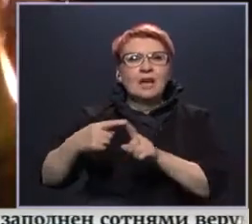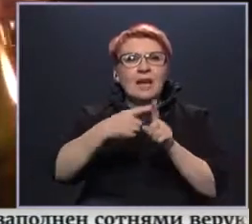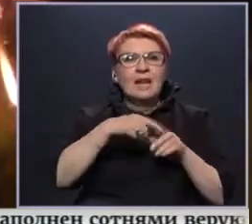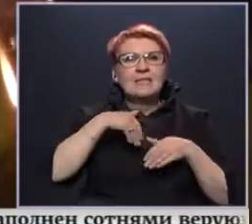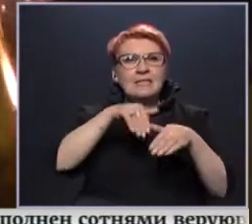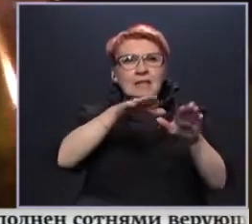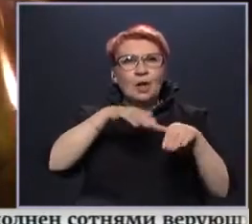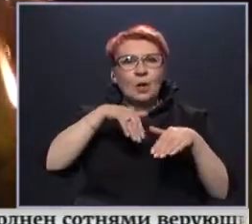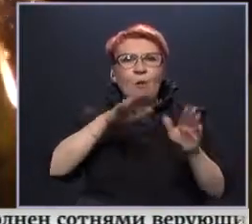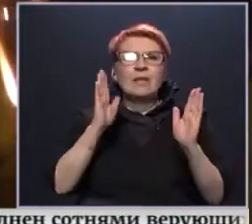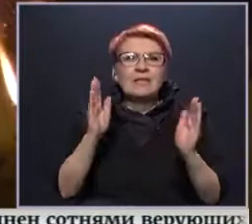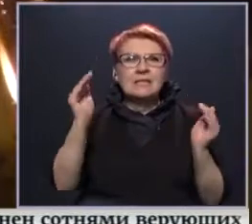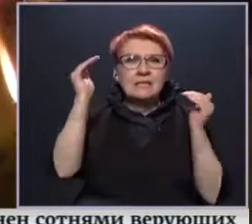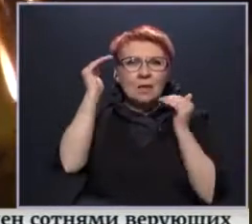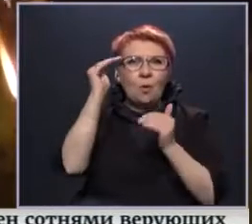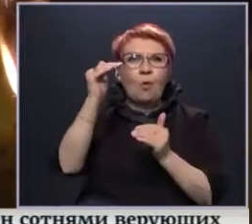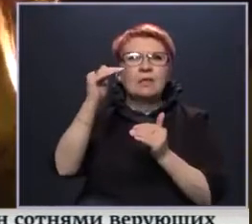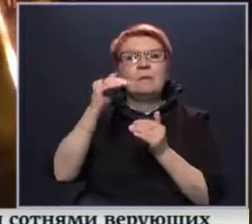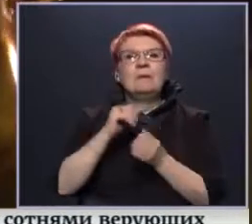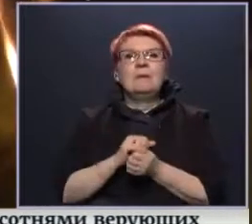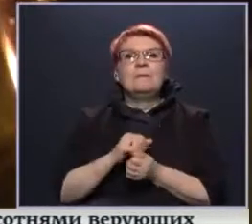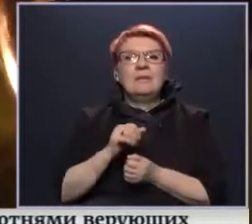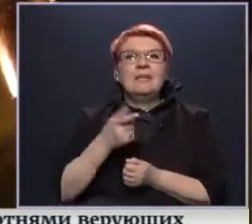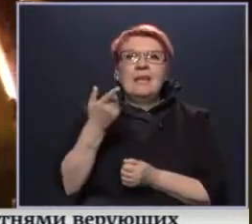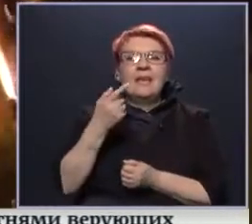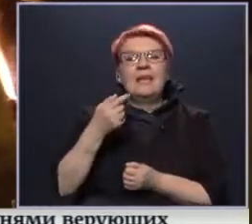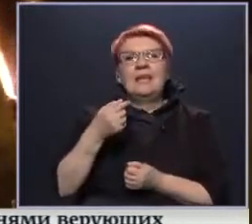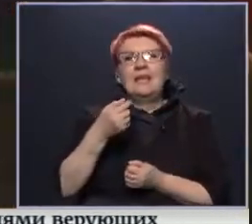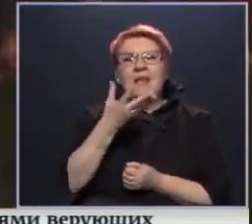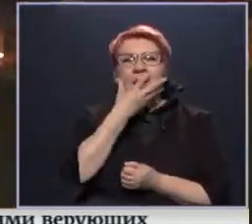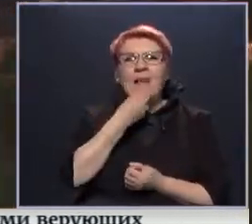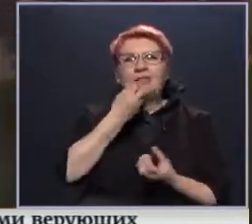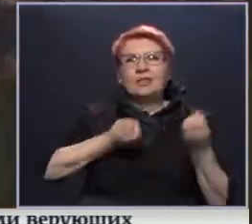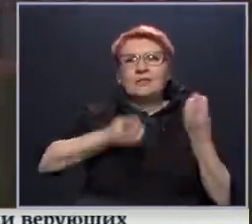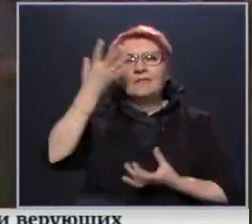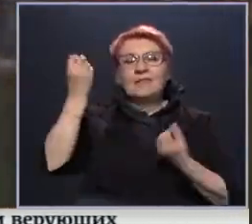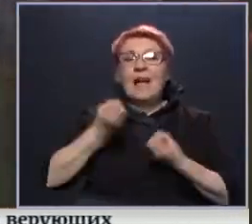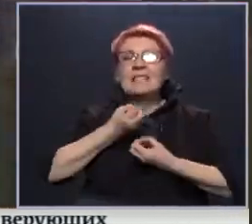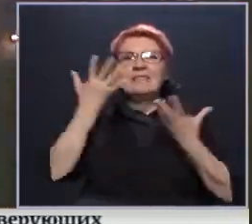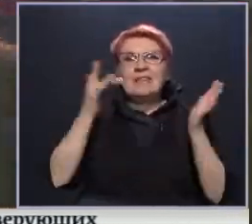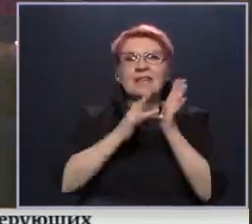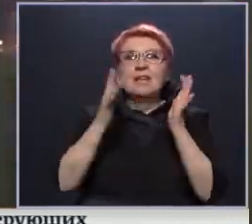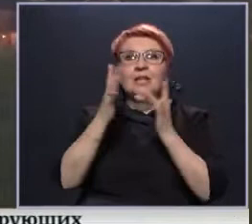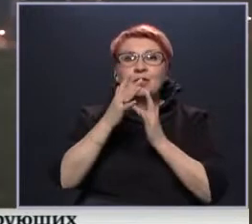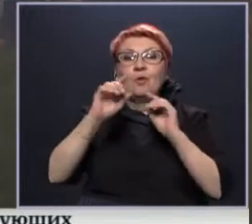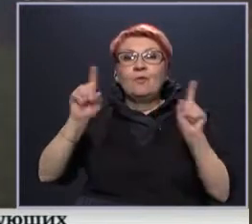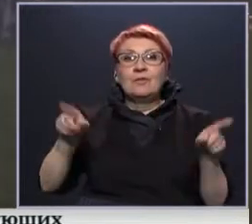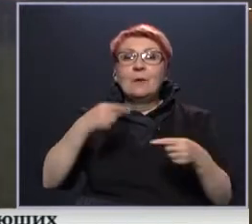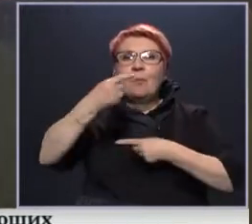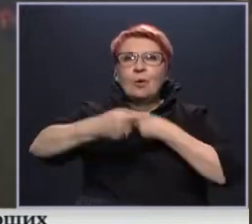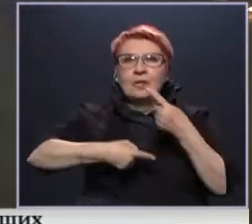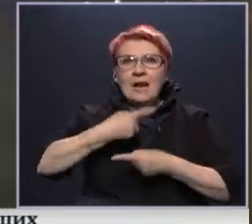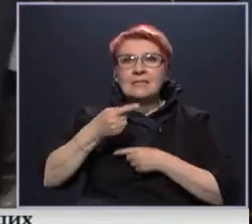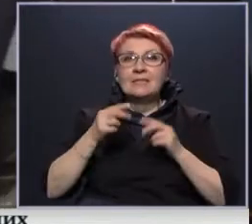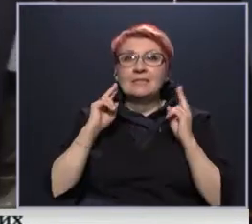с лампадами и иконами. Завершился праздник красочным фейерверком. А в светлое Христово воскресенье община по традиции поздравила